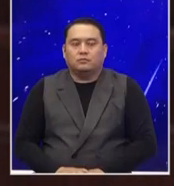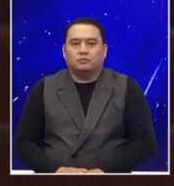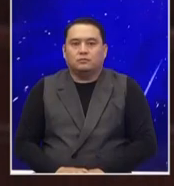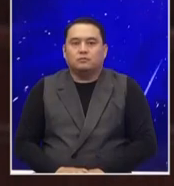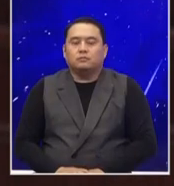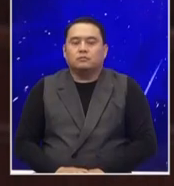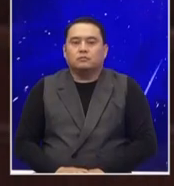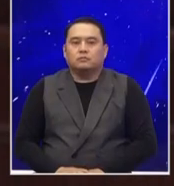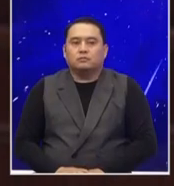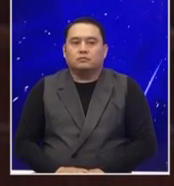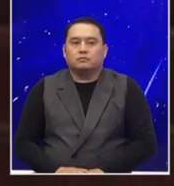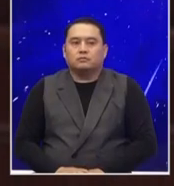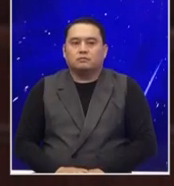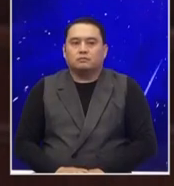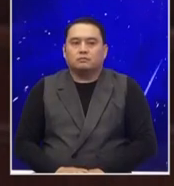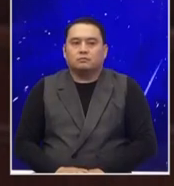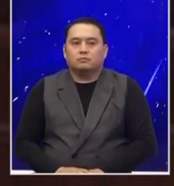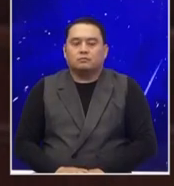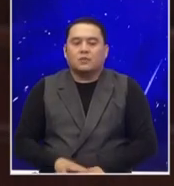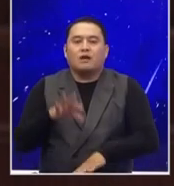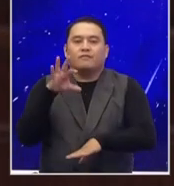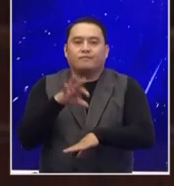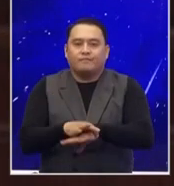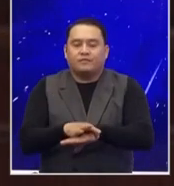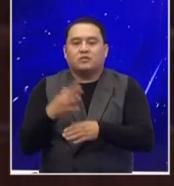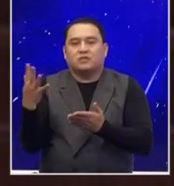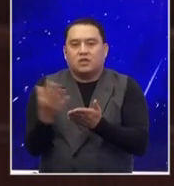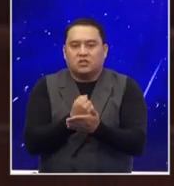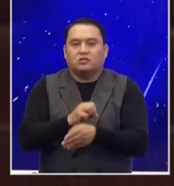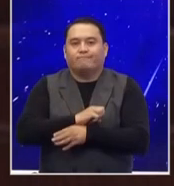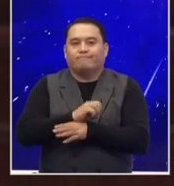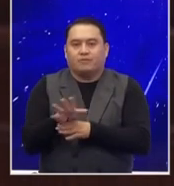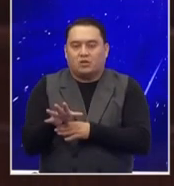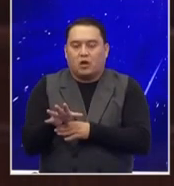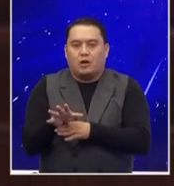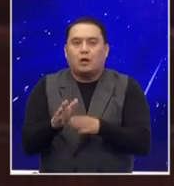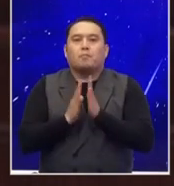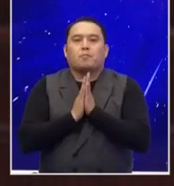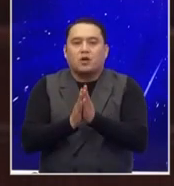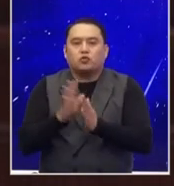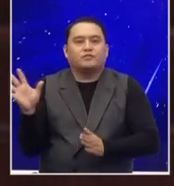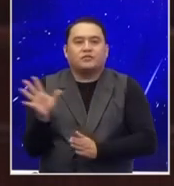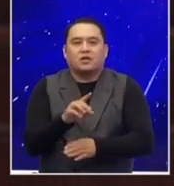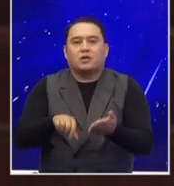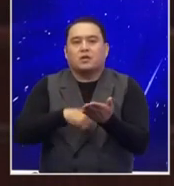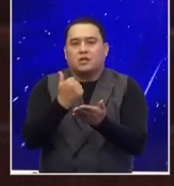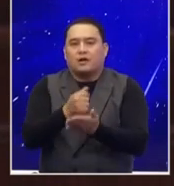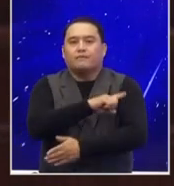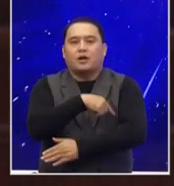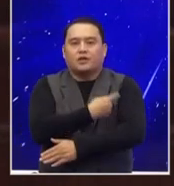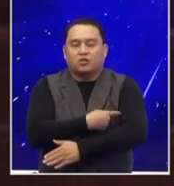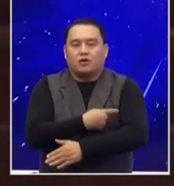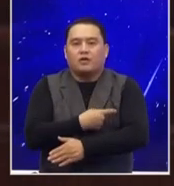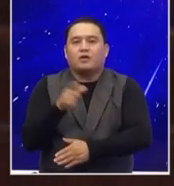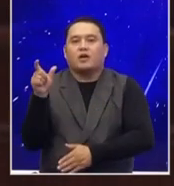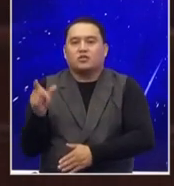Идет выявляемость среди медперсонала. Прошу всех главврачей обратить